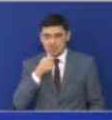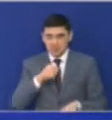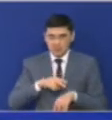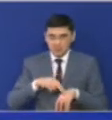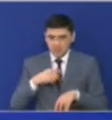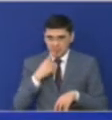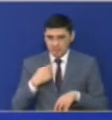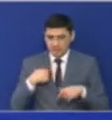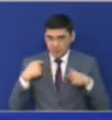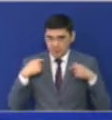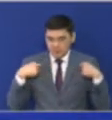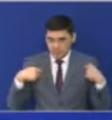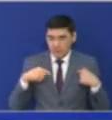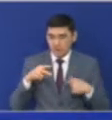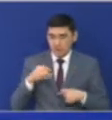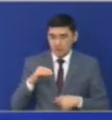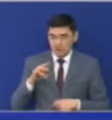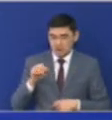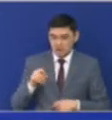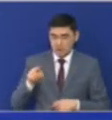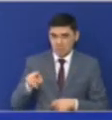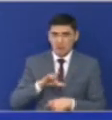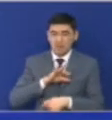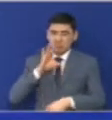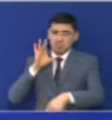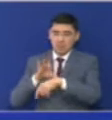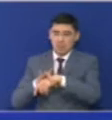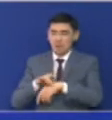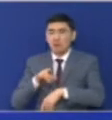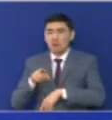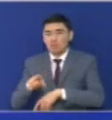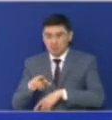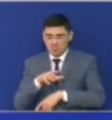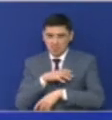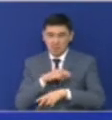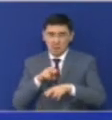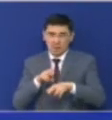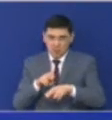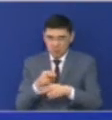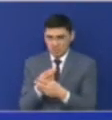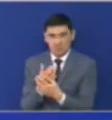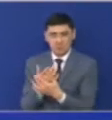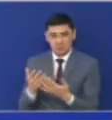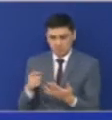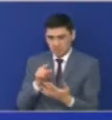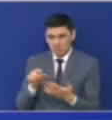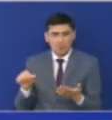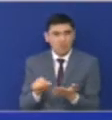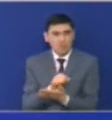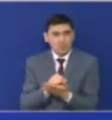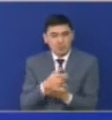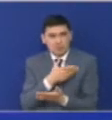оружия. Об этом сообщает пресс-служба Комитета лесного хозяйства и животного мира Министерства экологии, геологии и природных ресурсов Республики